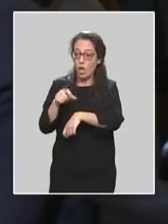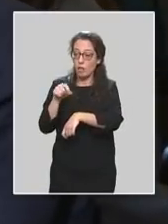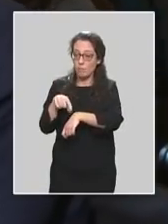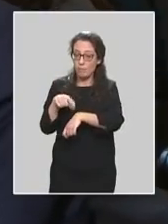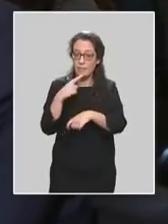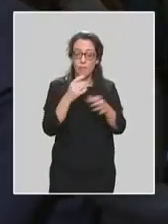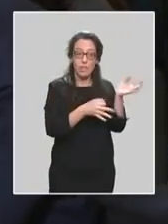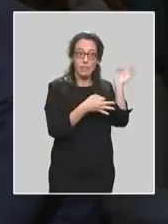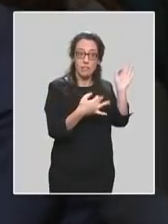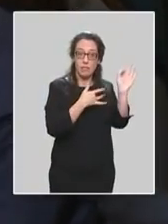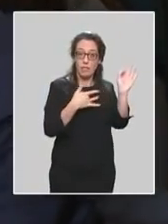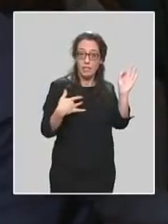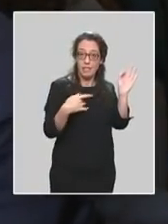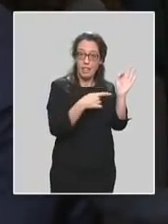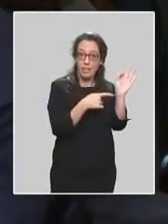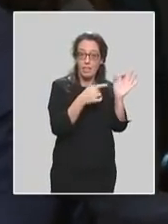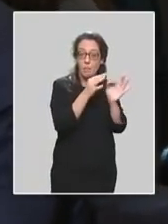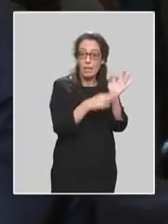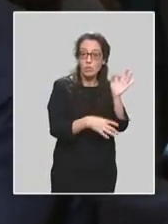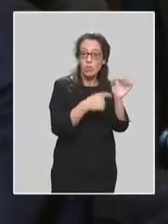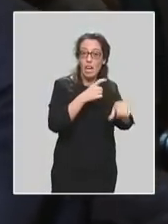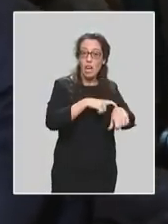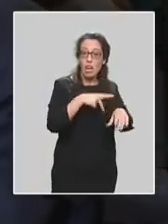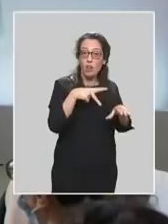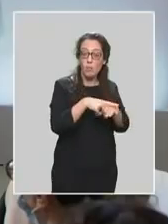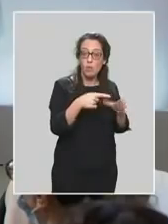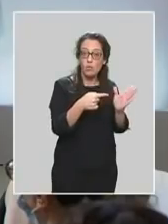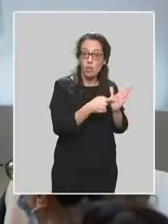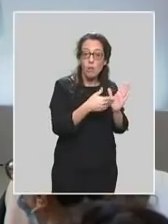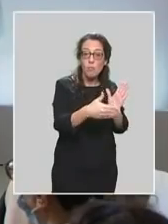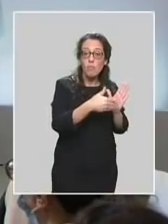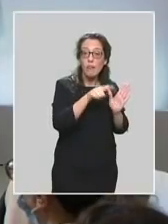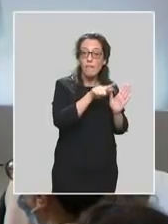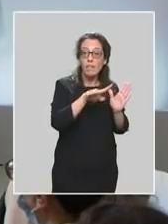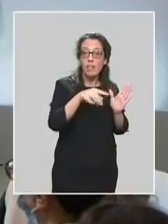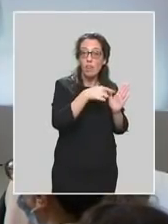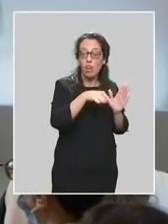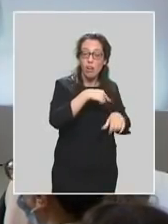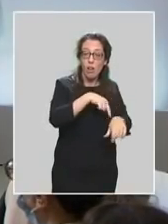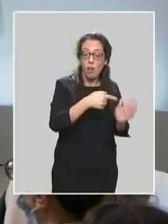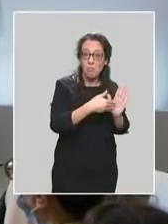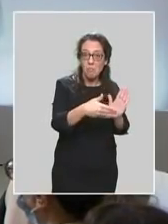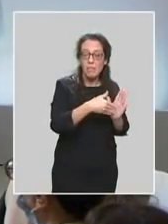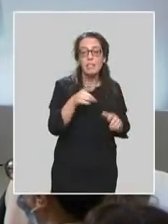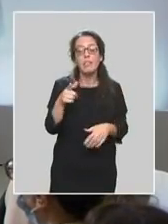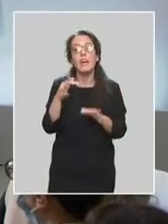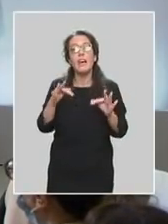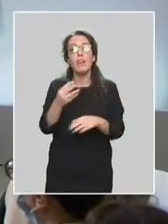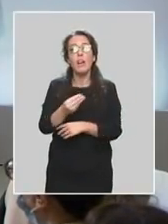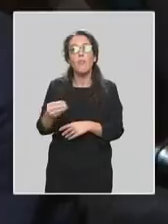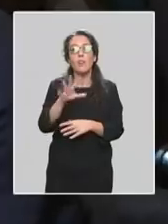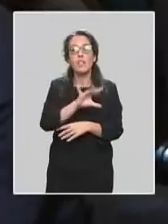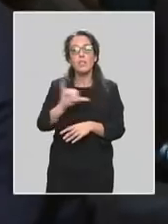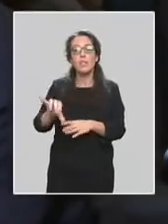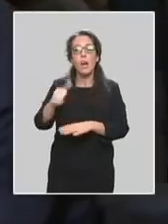du résultat ? Concernant la campagne de vaccination pour les 5-11 ans, on vient de voir que l'Agence européenne du médicament a